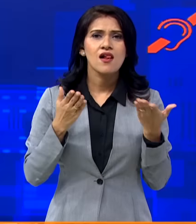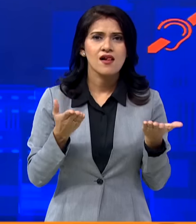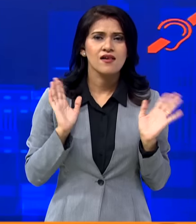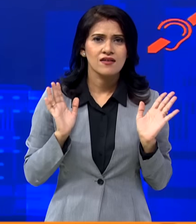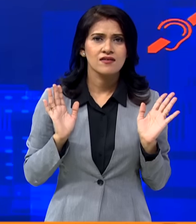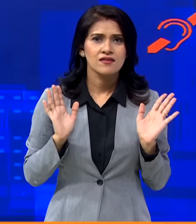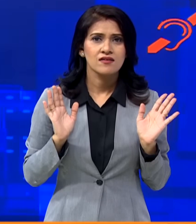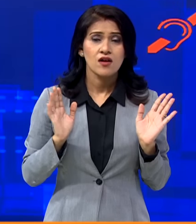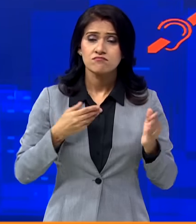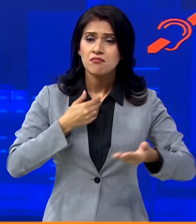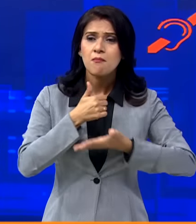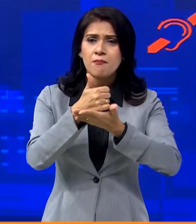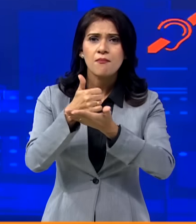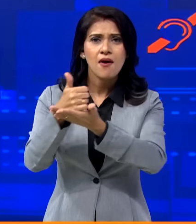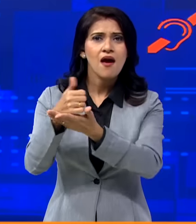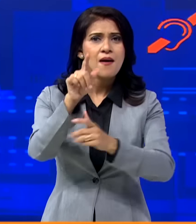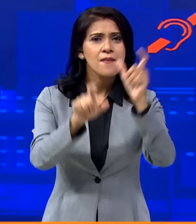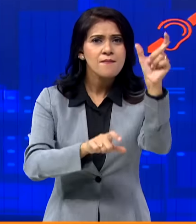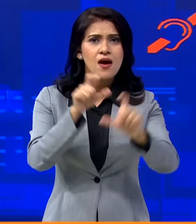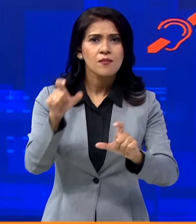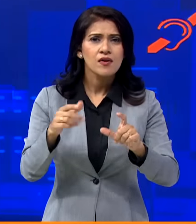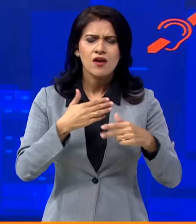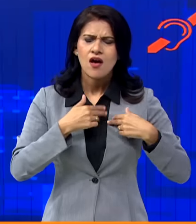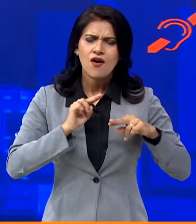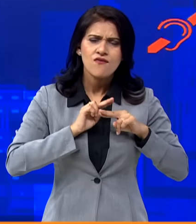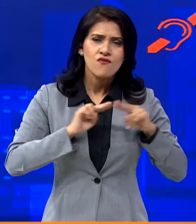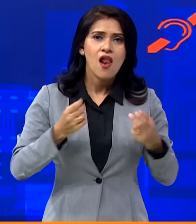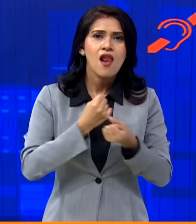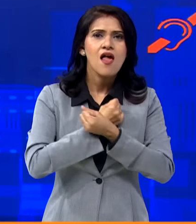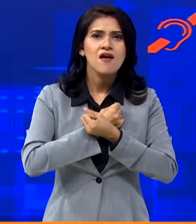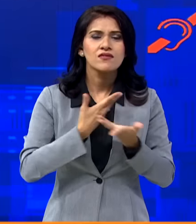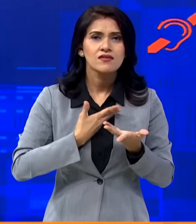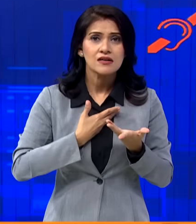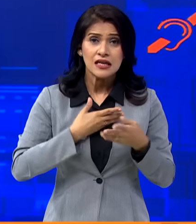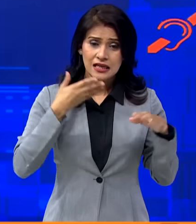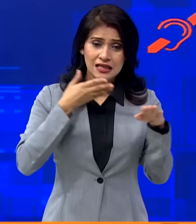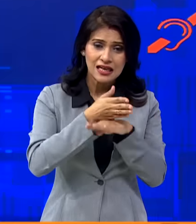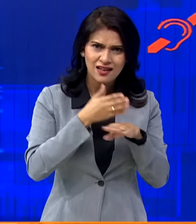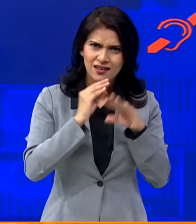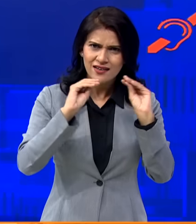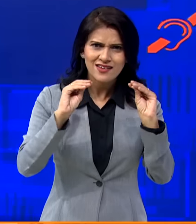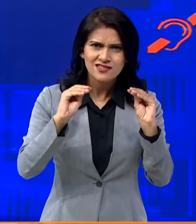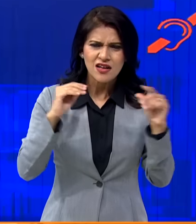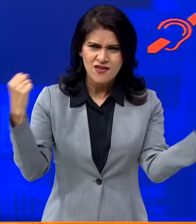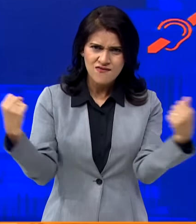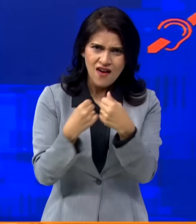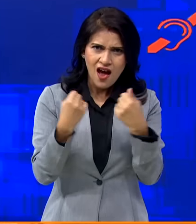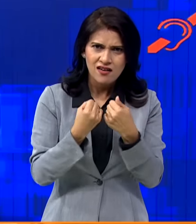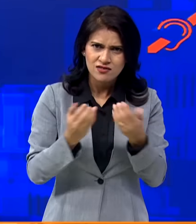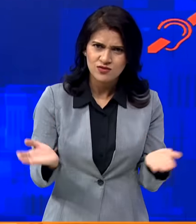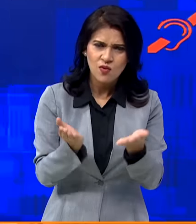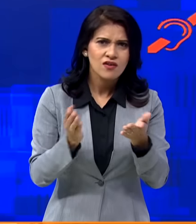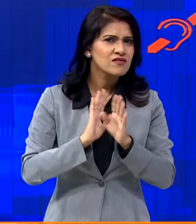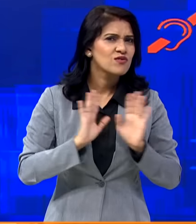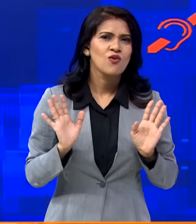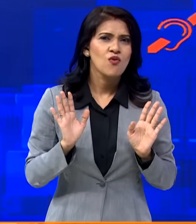सागर है जो दीन बंधु है जो करुणा निधान है व नफरत की बात कैसे सिखा सकता है वह दंगा कैसे करा सकता है यह जो दंगा